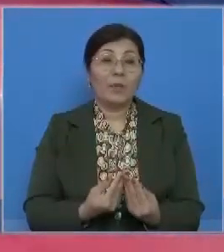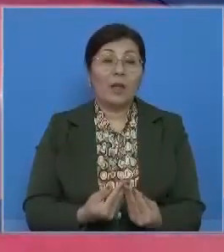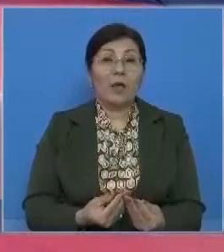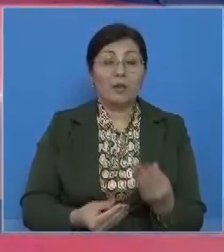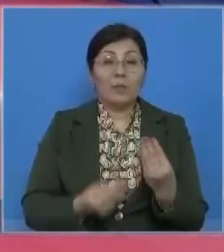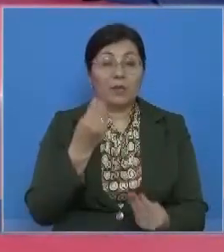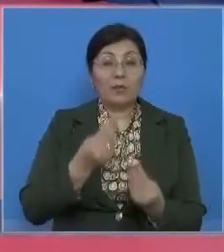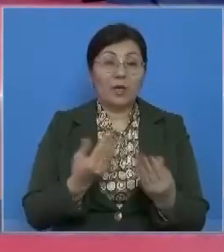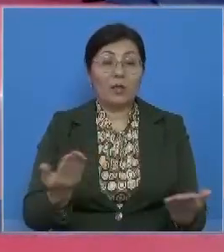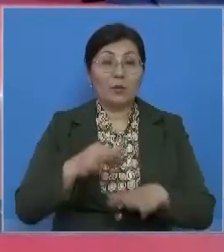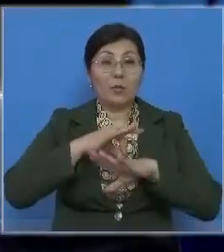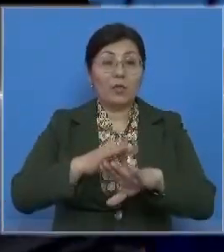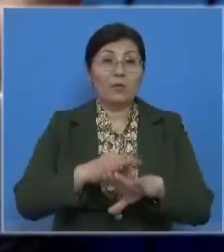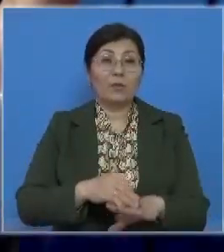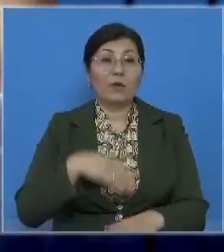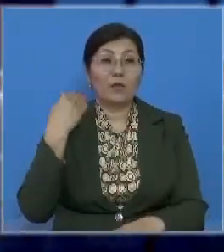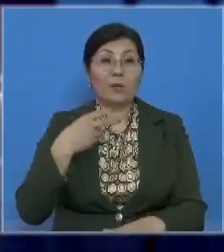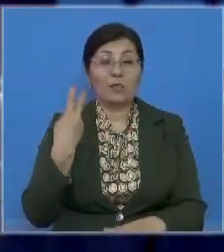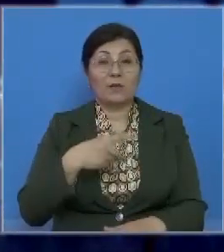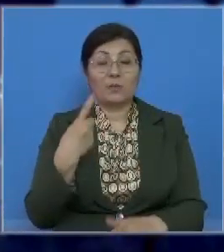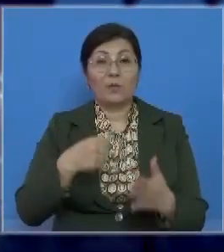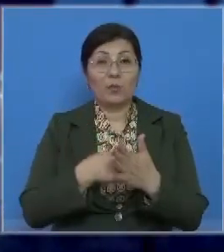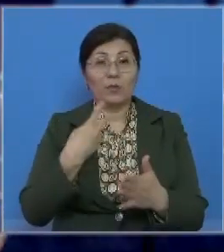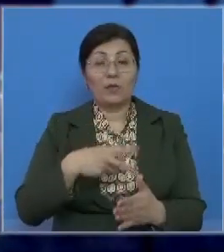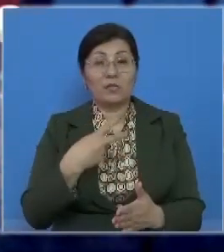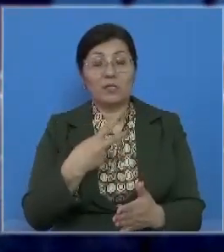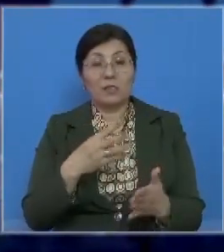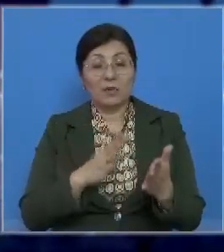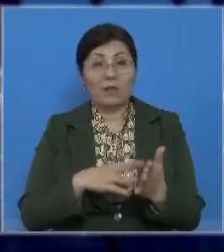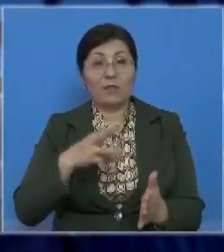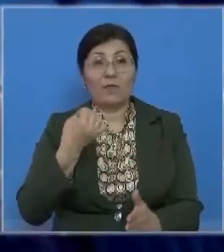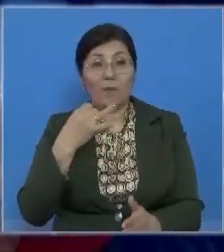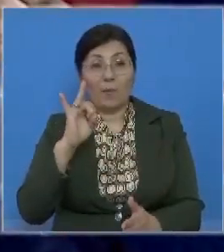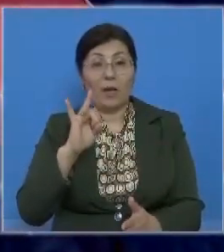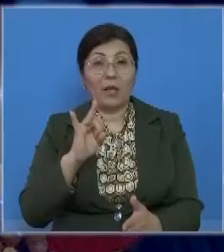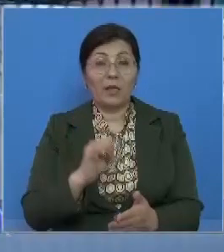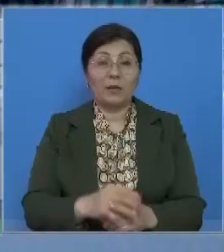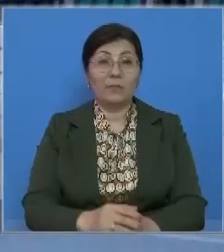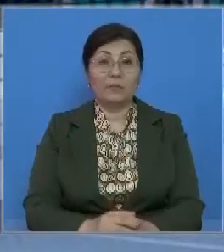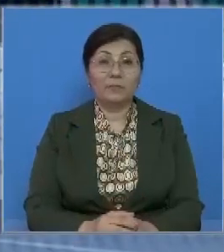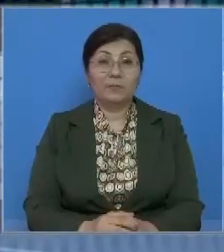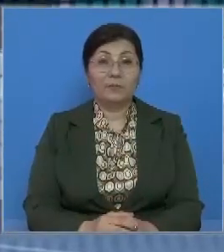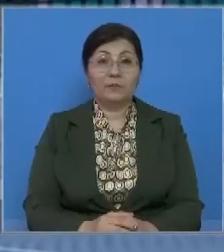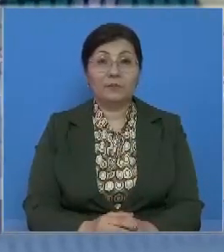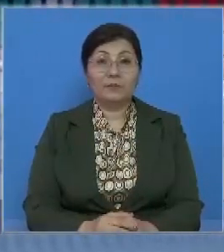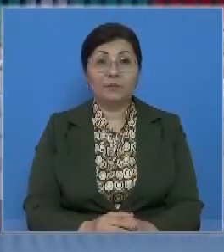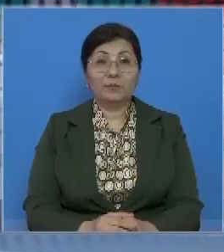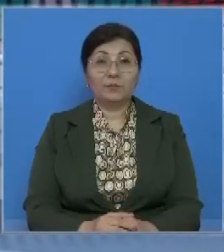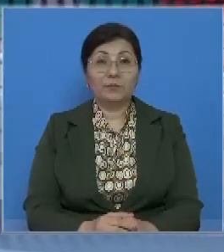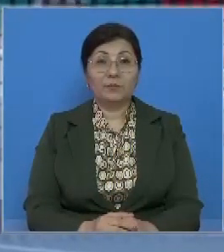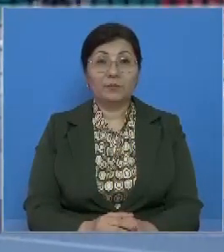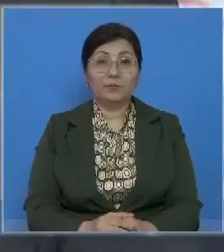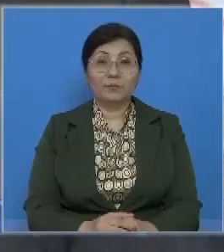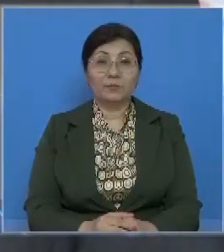с 21 по 29 мая. Основная цель игр – привлечение людей с инвалидностью к занятиям физической культурой и спортом.